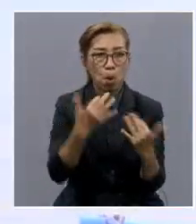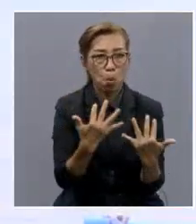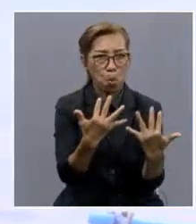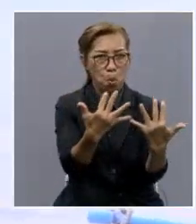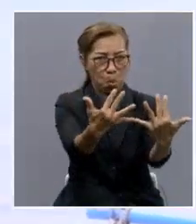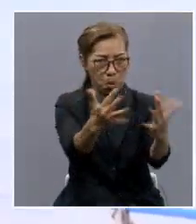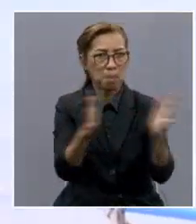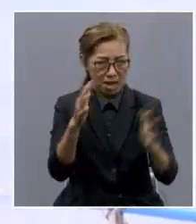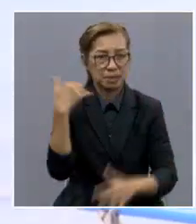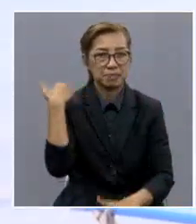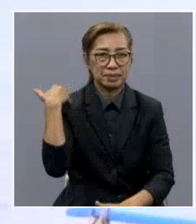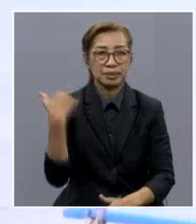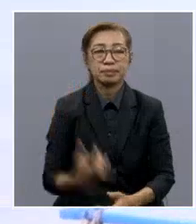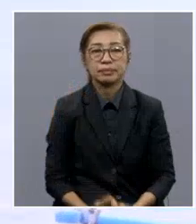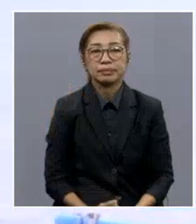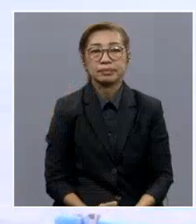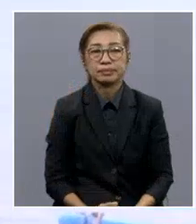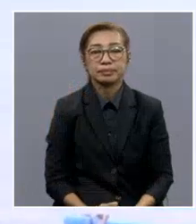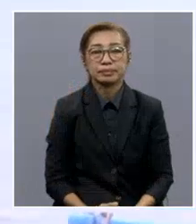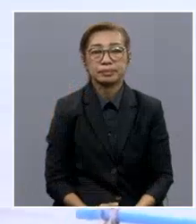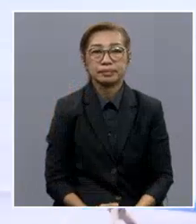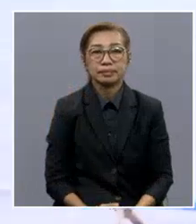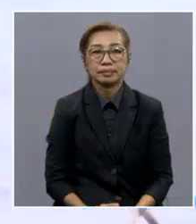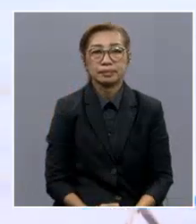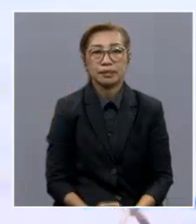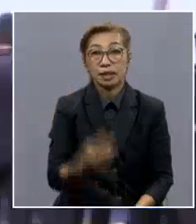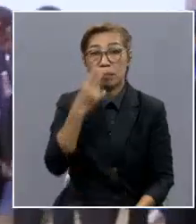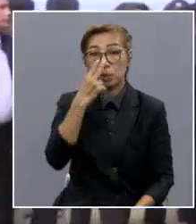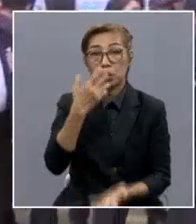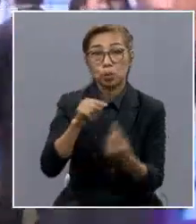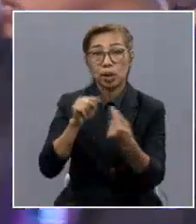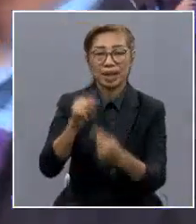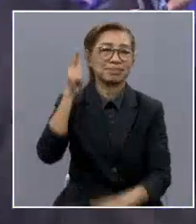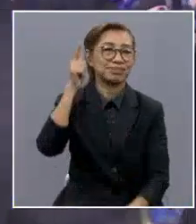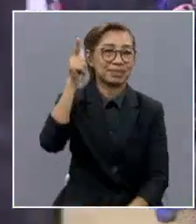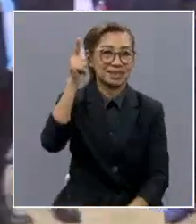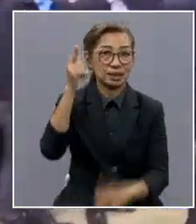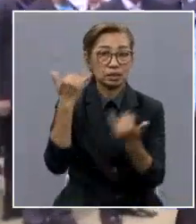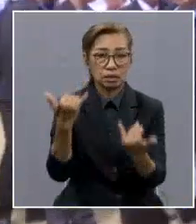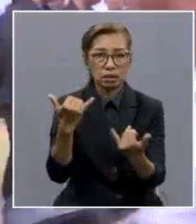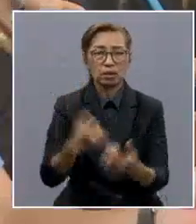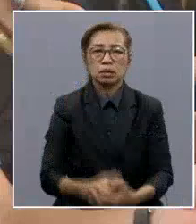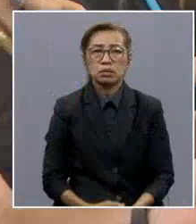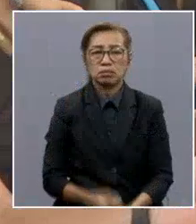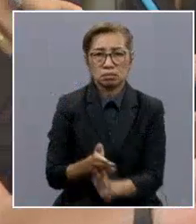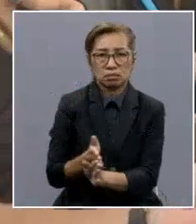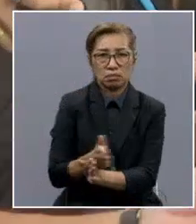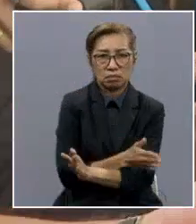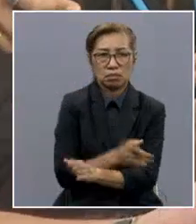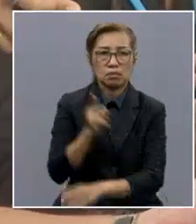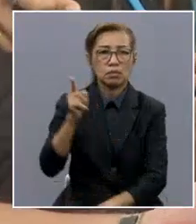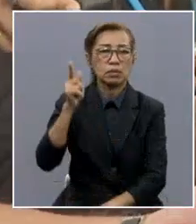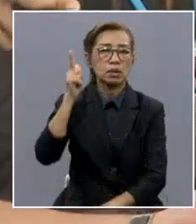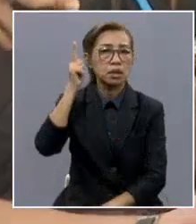ย ค่ะขณะเดียวกันคุณผู้ชมไปดูความเคลื่อนไหวของคนนี้กันหน่อยค่ะคุณทักษิณชินวัตรนะคะคือก่อนหน้านี้เนี่ยก็ออกม